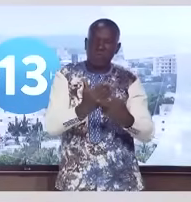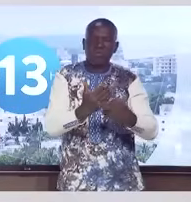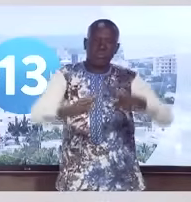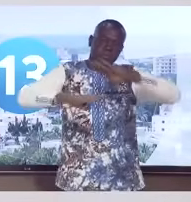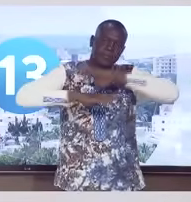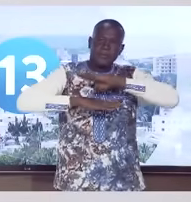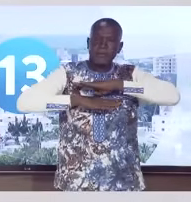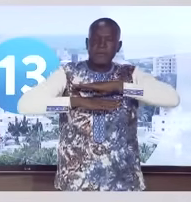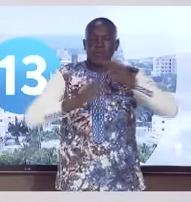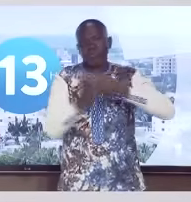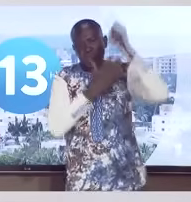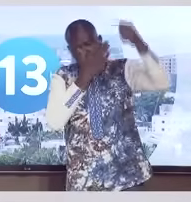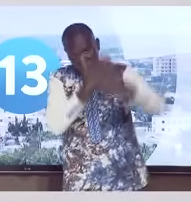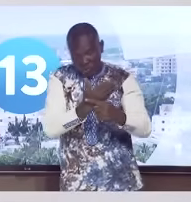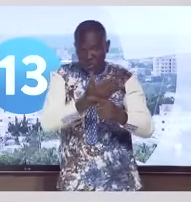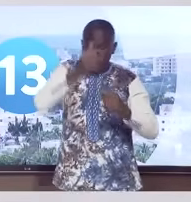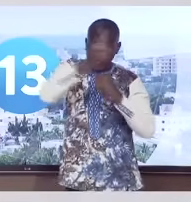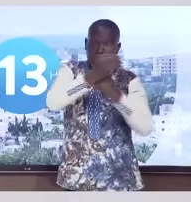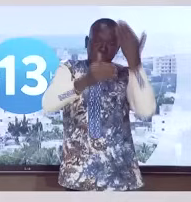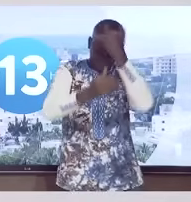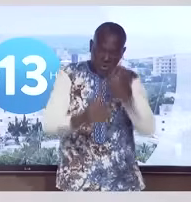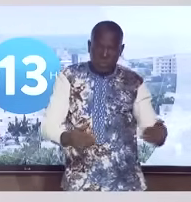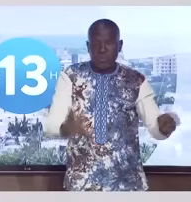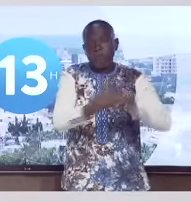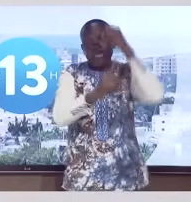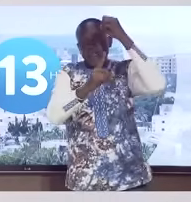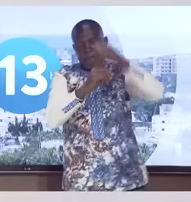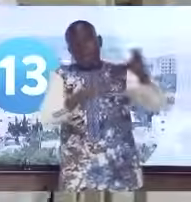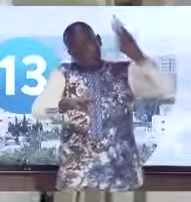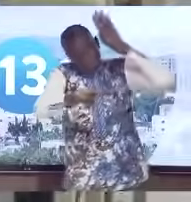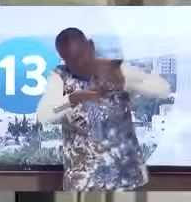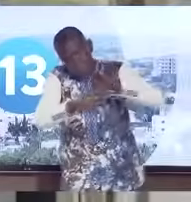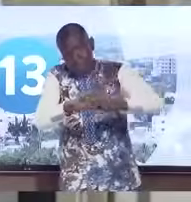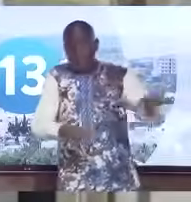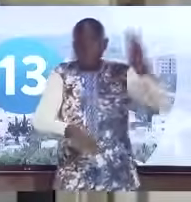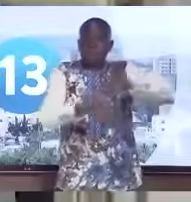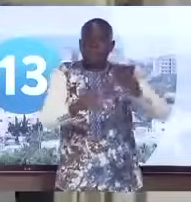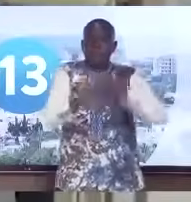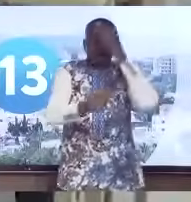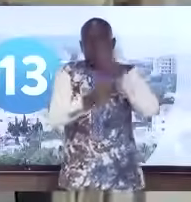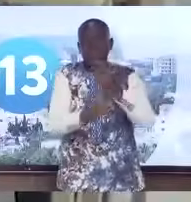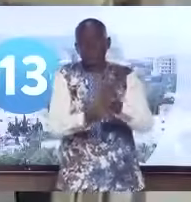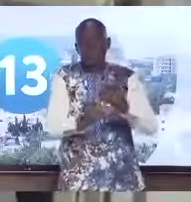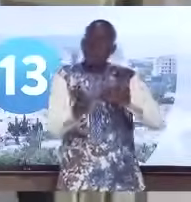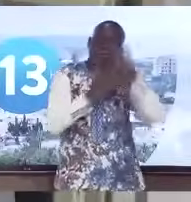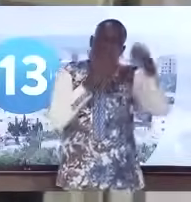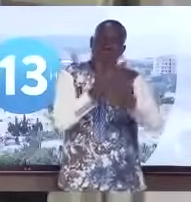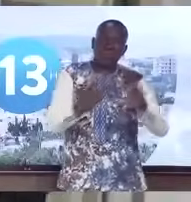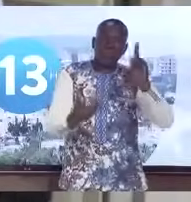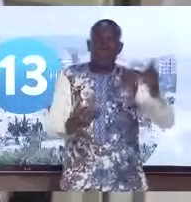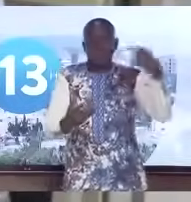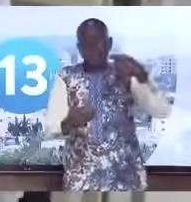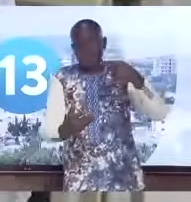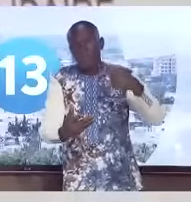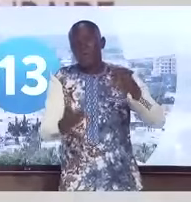Le projet Joining Forces pour la protection des enfants en situation d'urgence est mis en œuvre par un consortium d'ONG, dont